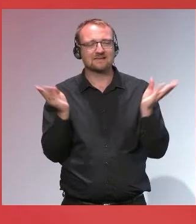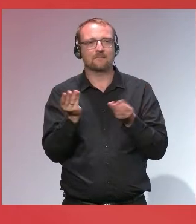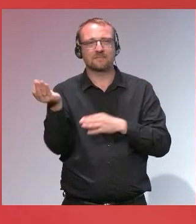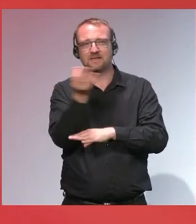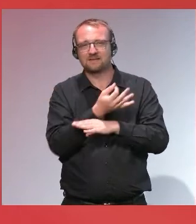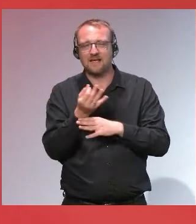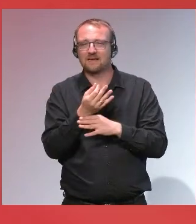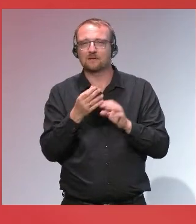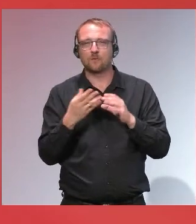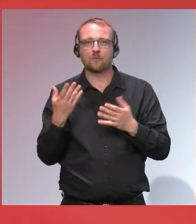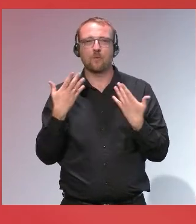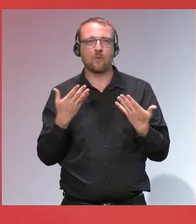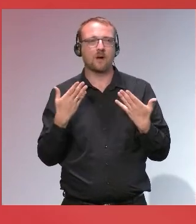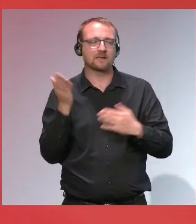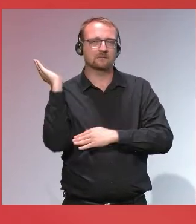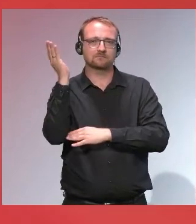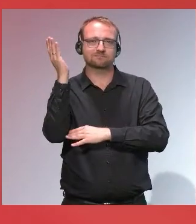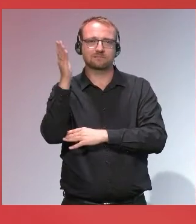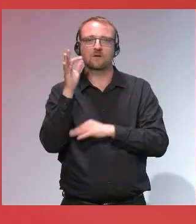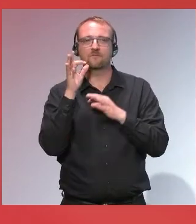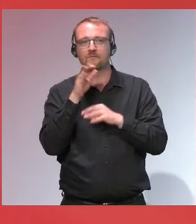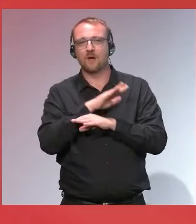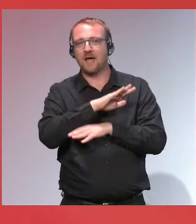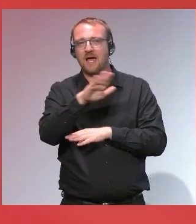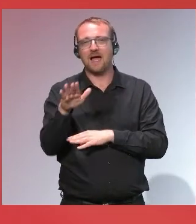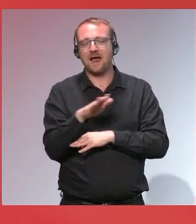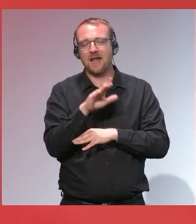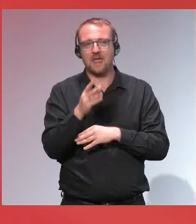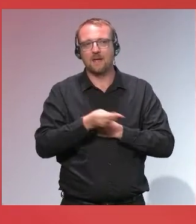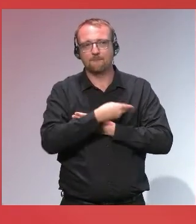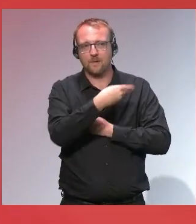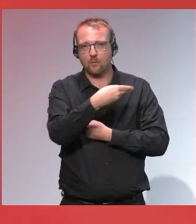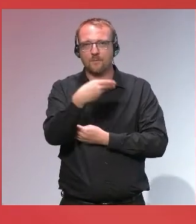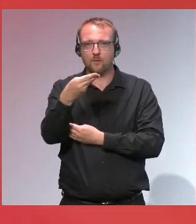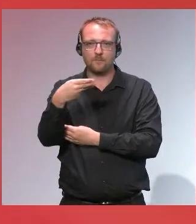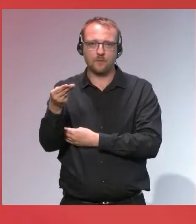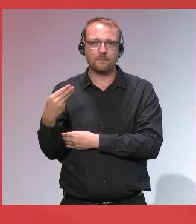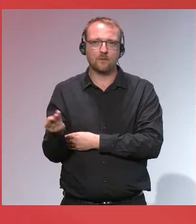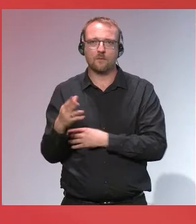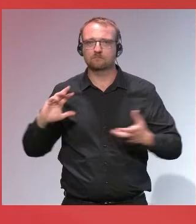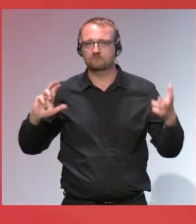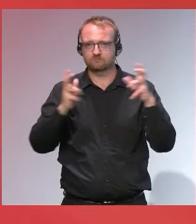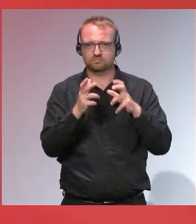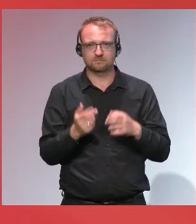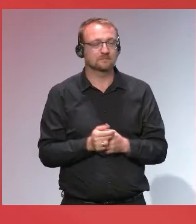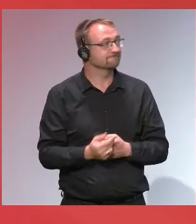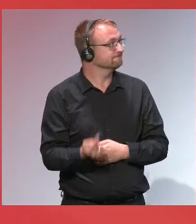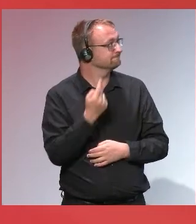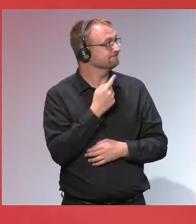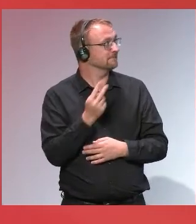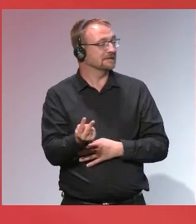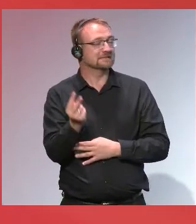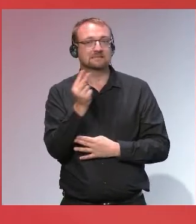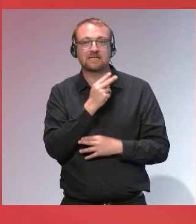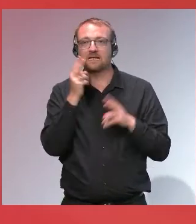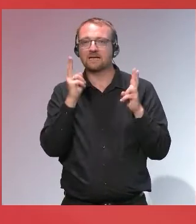aller Beiträge des heutigen Tages Ihnen allen im Anschluss zur Verfügung gestellt wird. Ja, also hier sehen wir